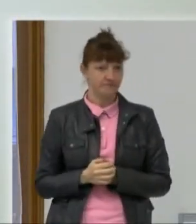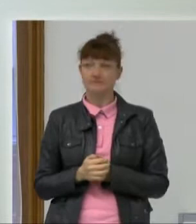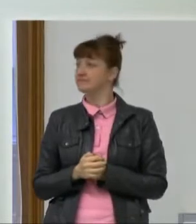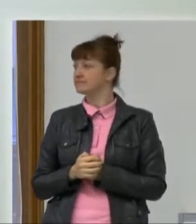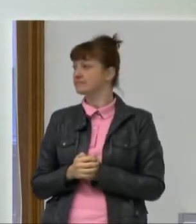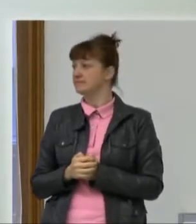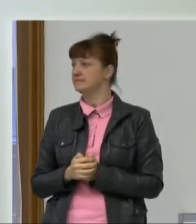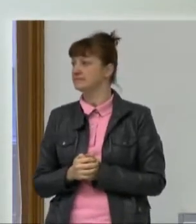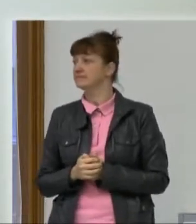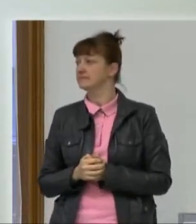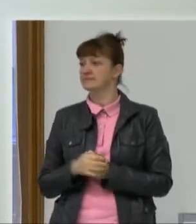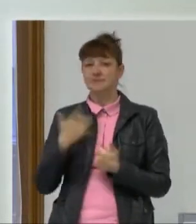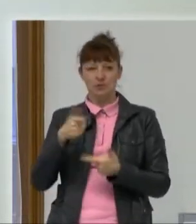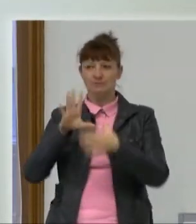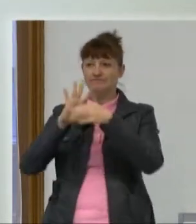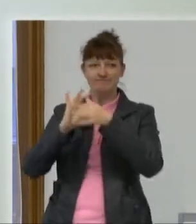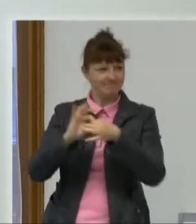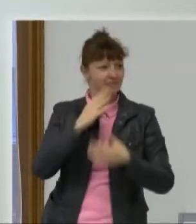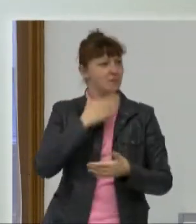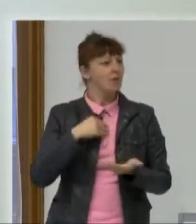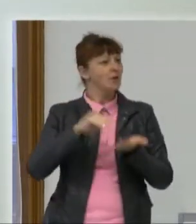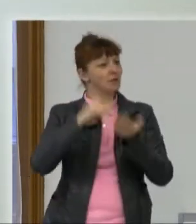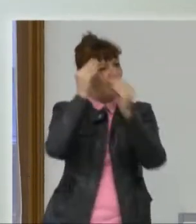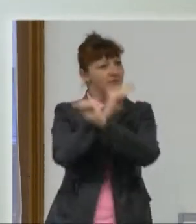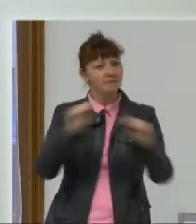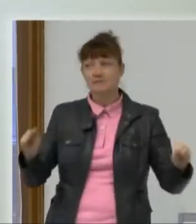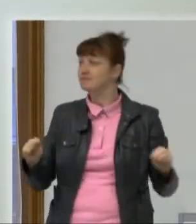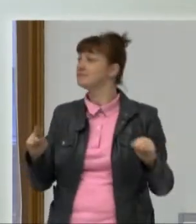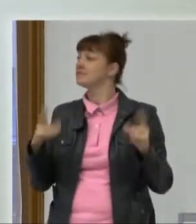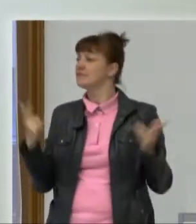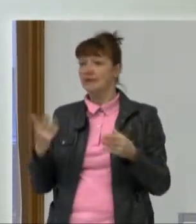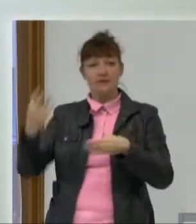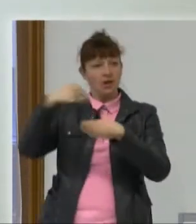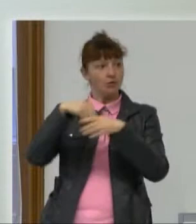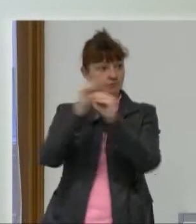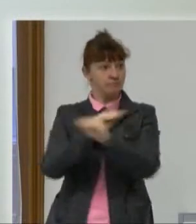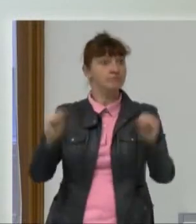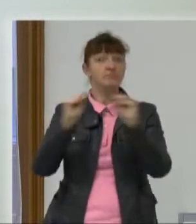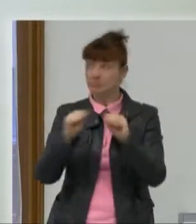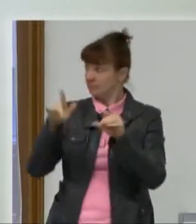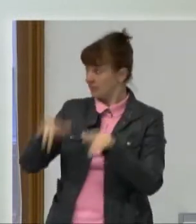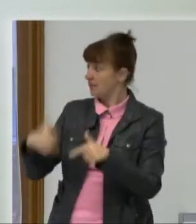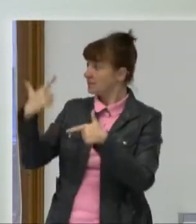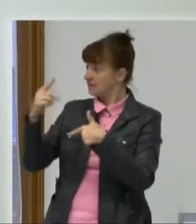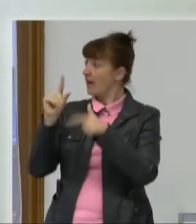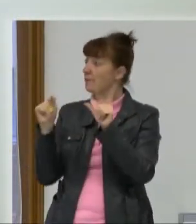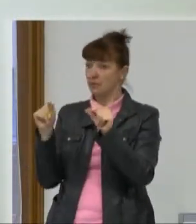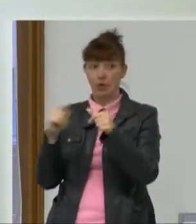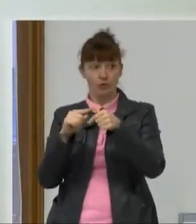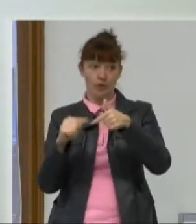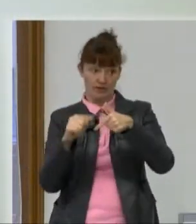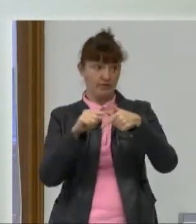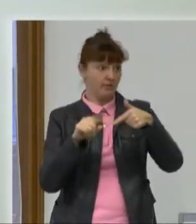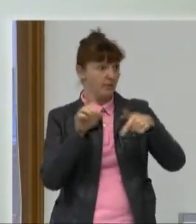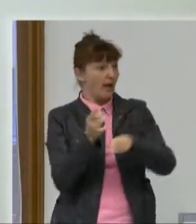In diesem Zusammenhang möchte ich auch darauf hinweisen, dass Inclusive Education durchaus auch in zwei Bedeutungen gedacht werden kann, was auch wieder Auswirkungen